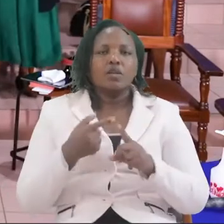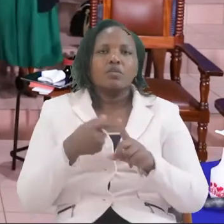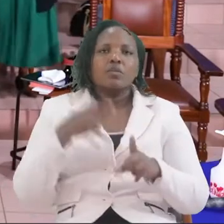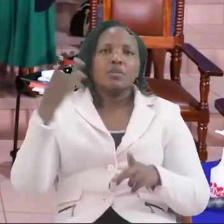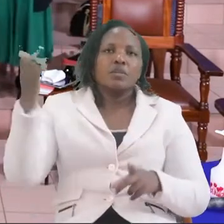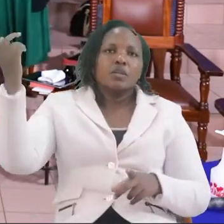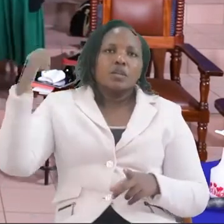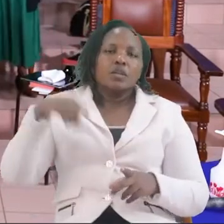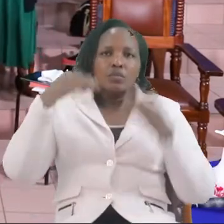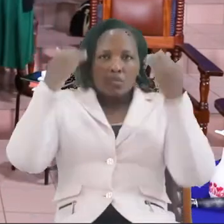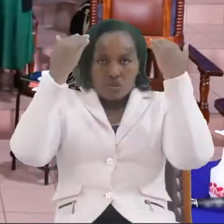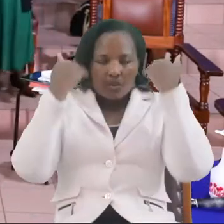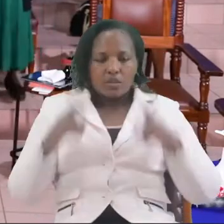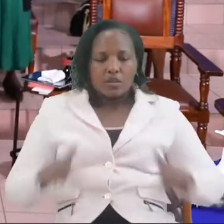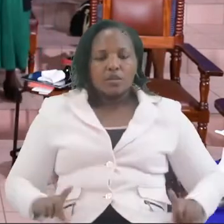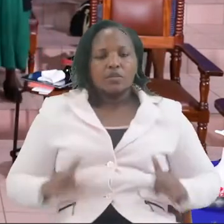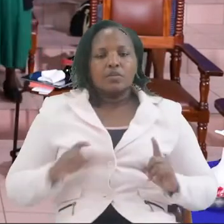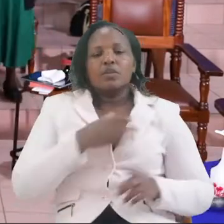kutoka huko